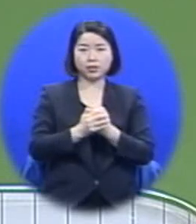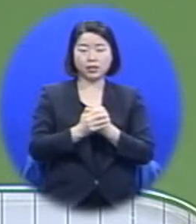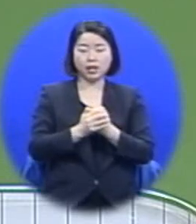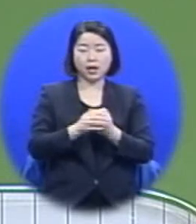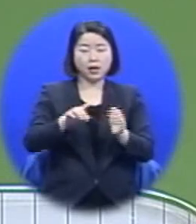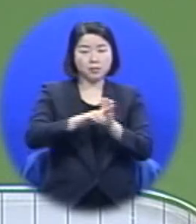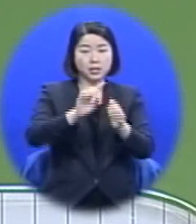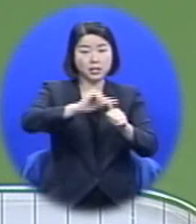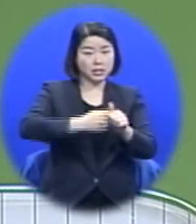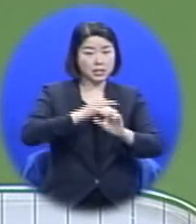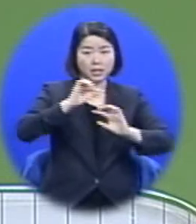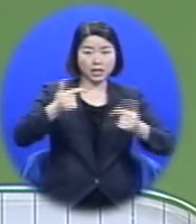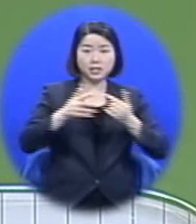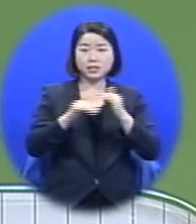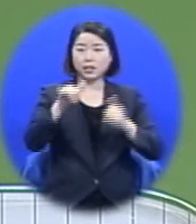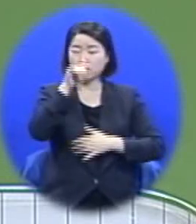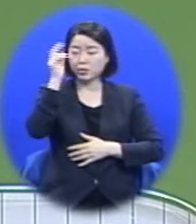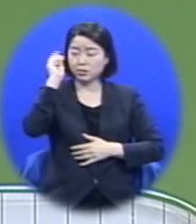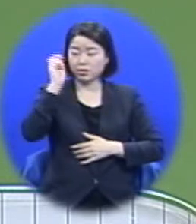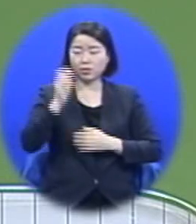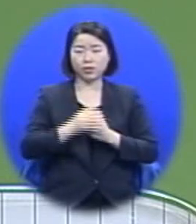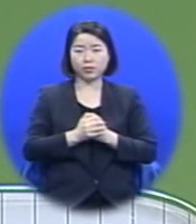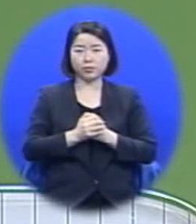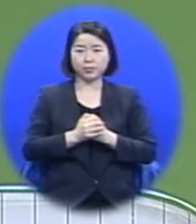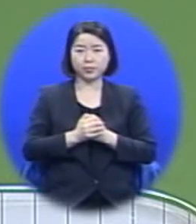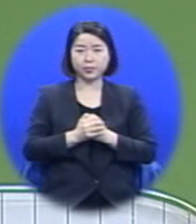믿어지지 않으시는 분이 있으실 거예요